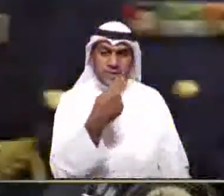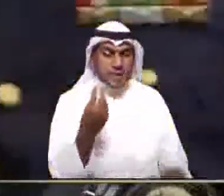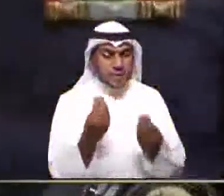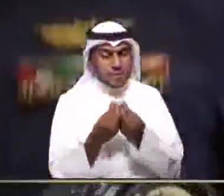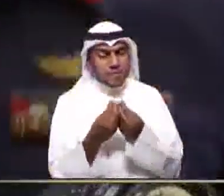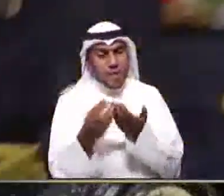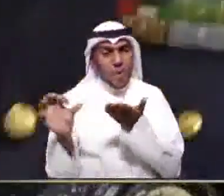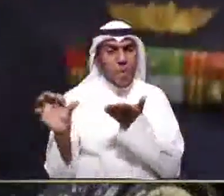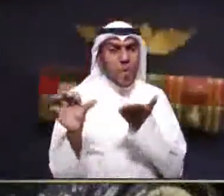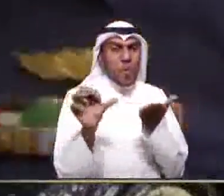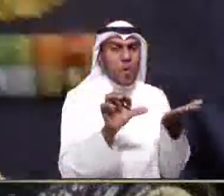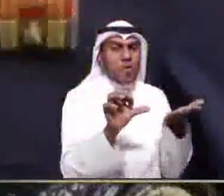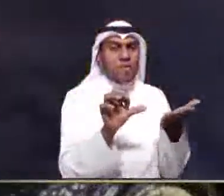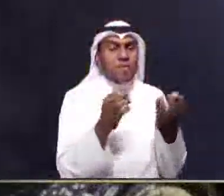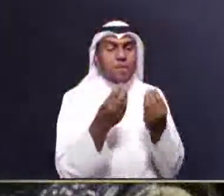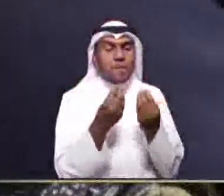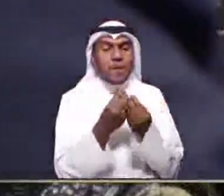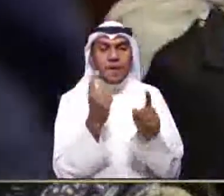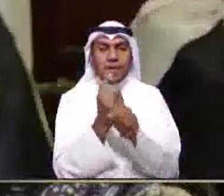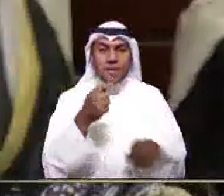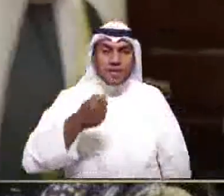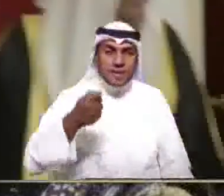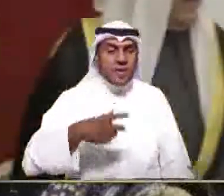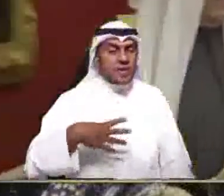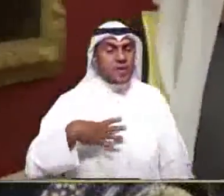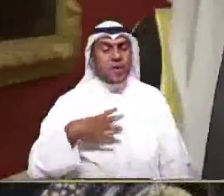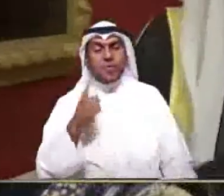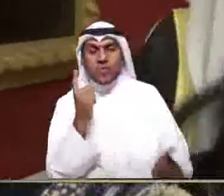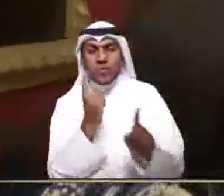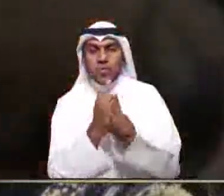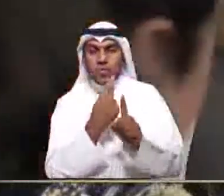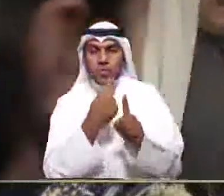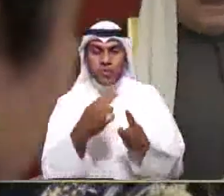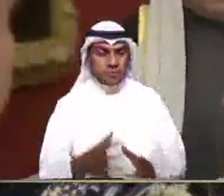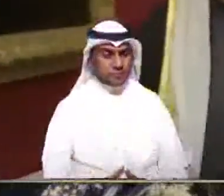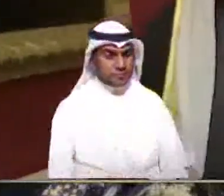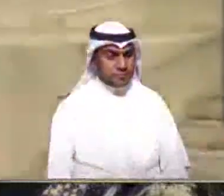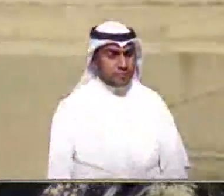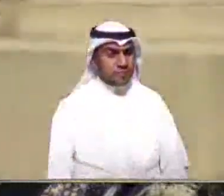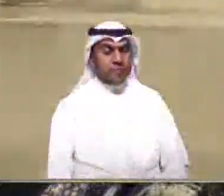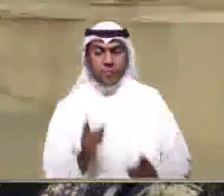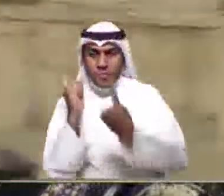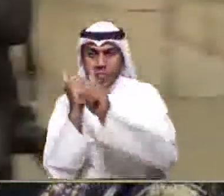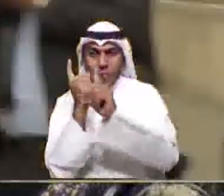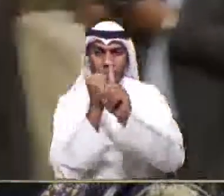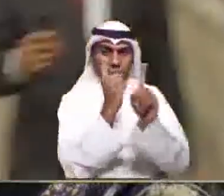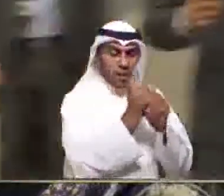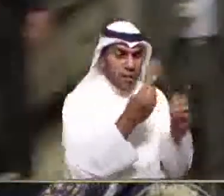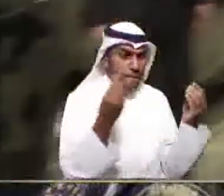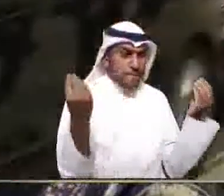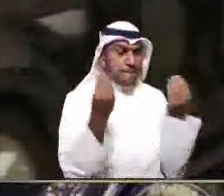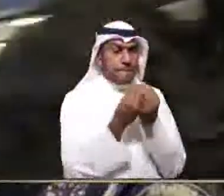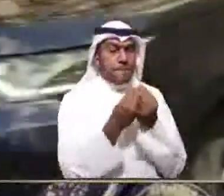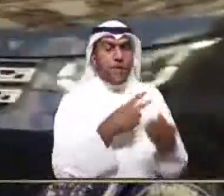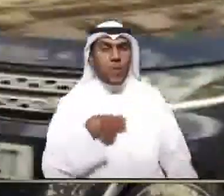مكتب النائب الأول ووزير الدفاع، والشيخ خالد المالك الصباح، والسيدة لؤلؤة النعمة. لقاءات معالي النائب الأول لرئيس